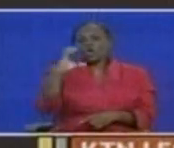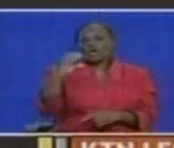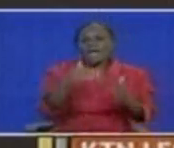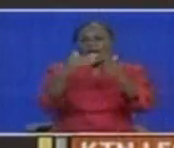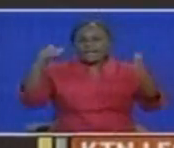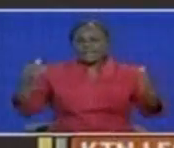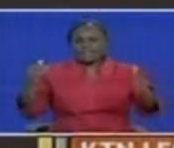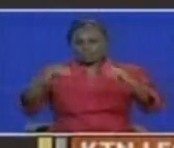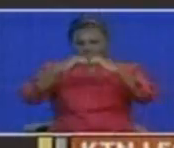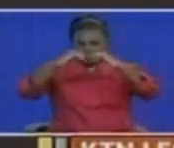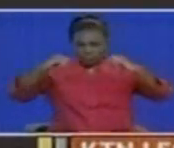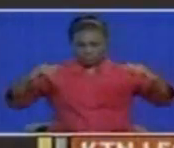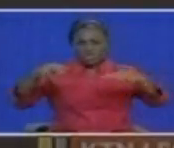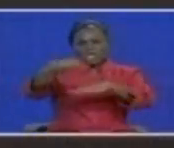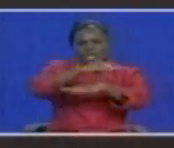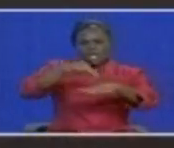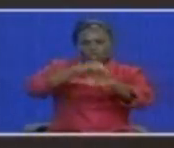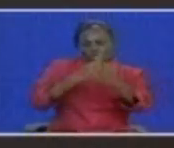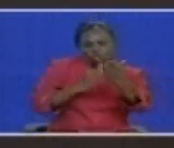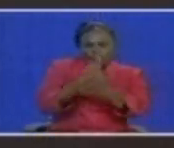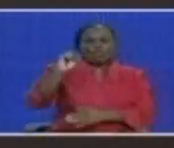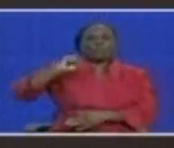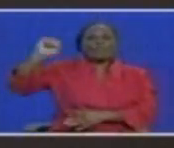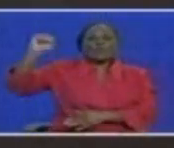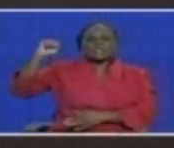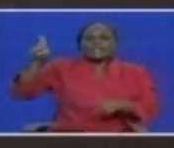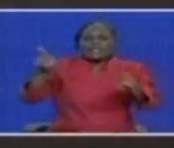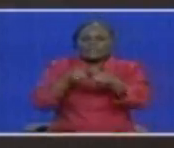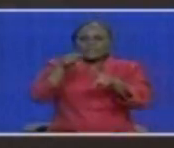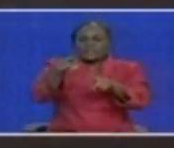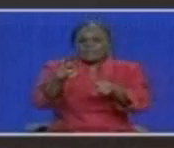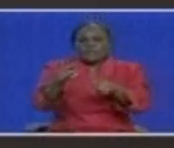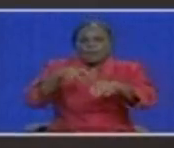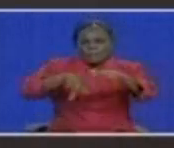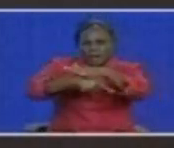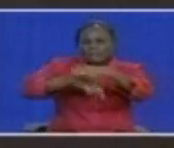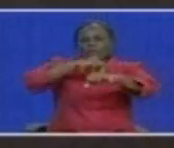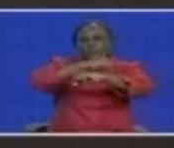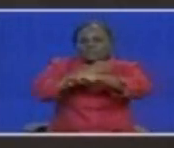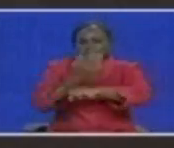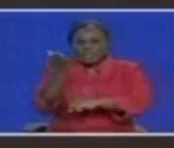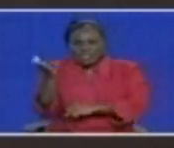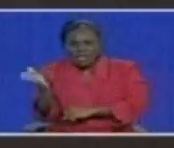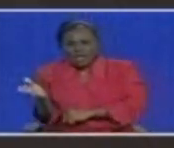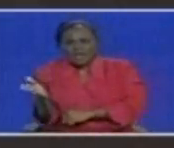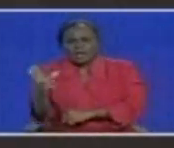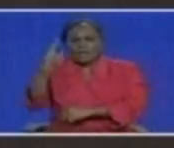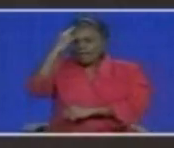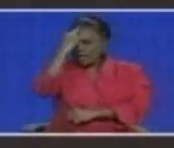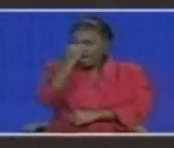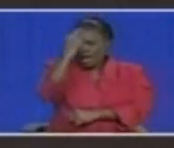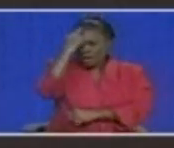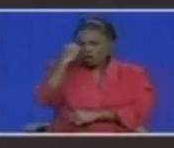ya kugawanya taifa kupitia siasa zao. Amesema haya katika shule ya msingi ya Mogoiwet huko Narok